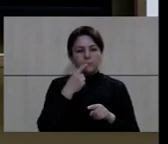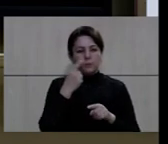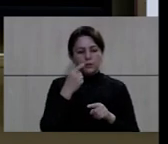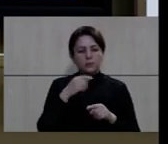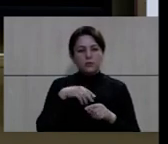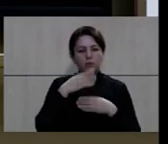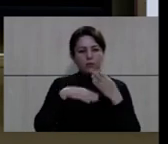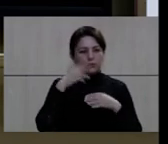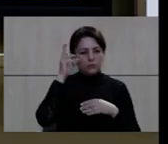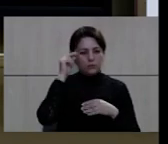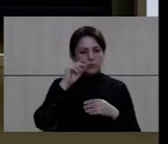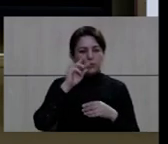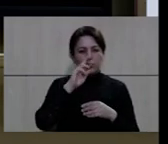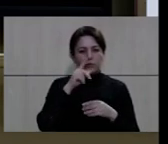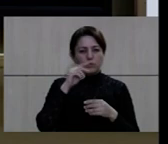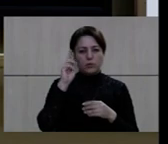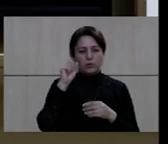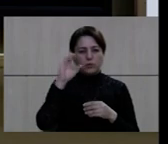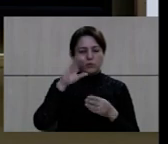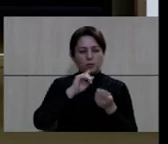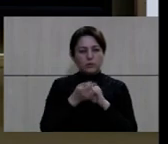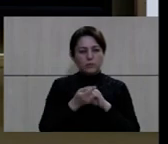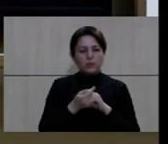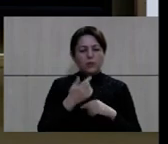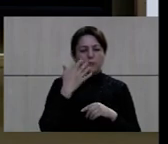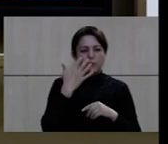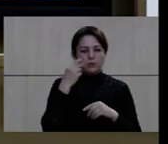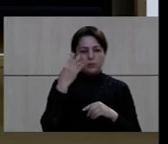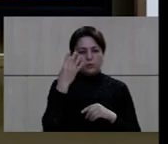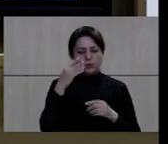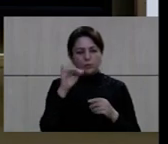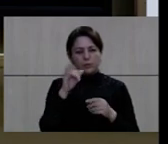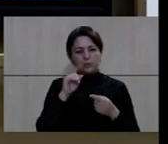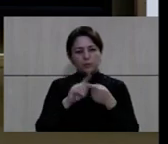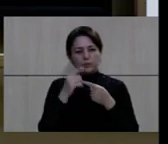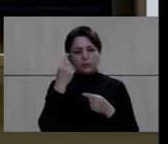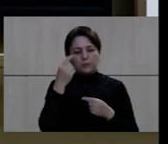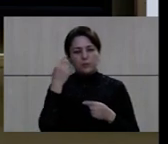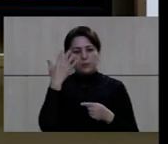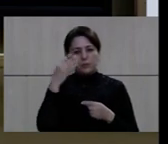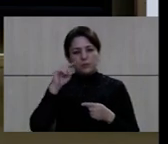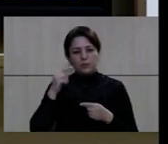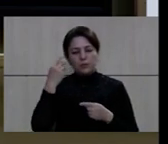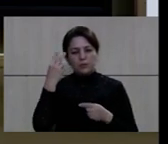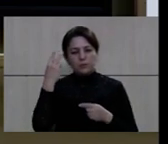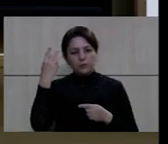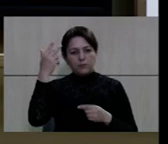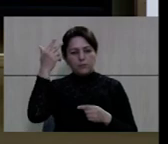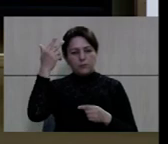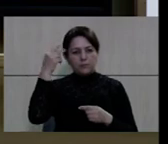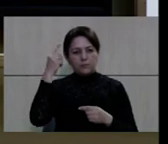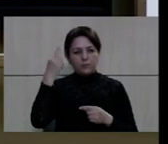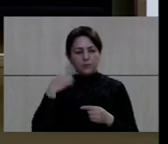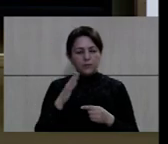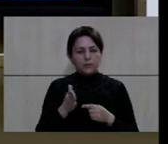kasrga aylantiramiz. 5 ni 4 ga ko'paytiramiz, 1 ni qo'shamiz. 5 dan 21 bo'ladi. Ikkinchi sonni ham